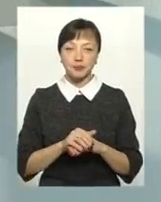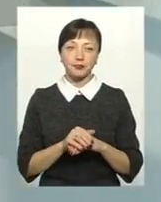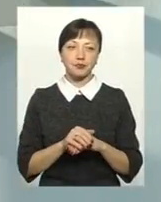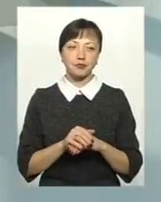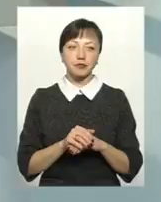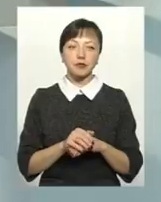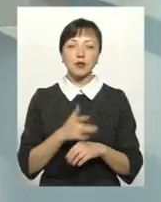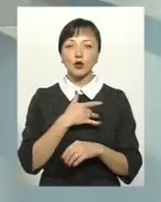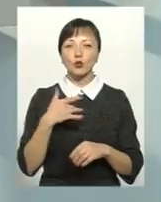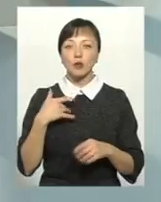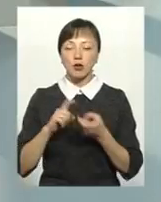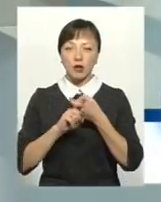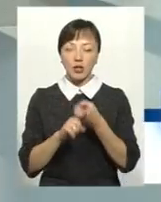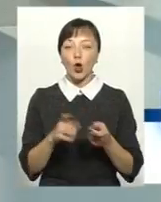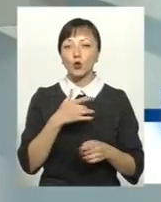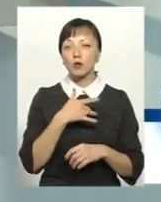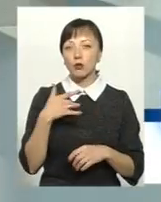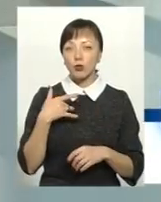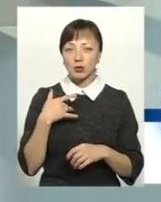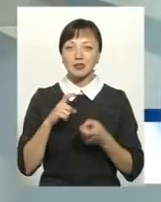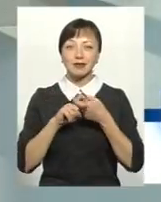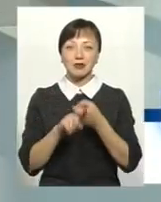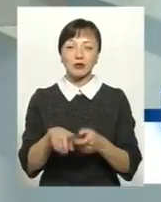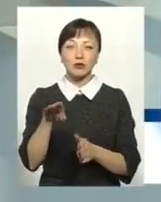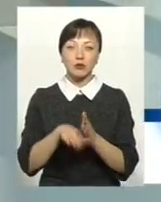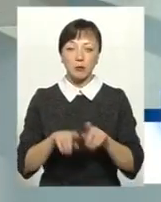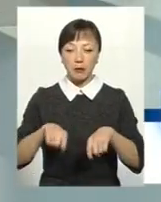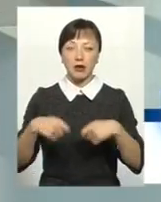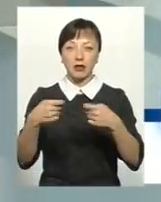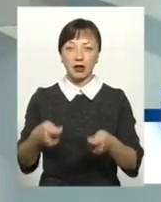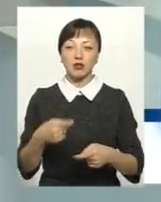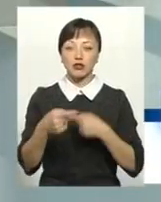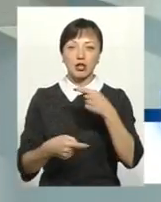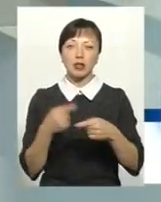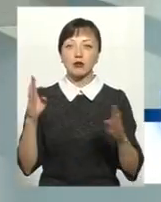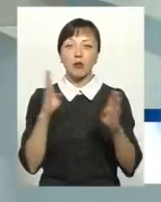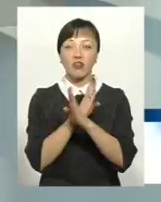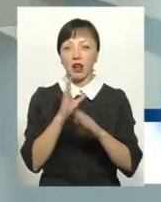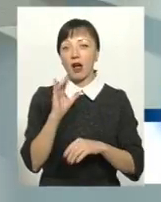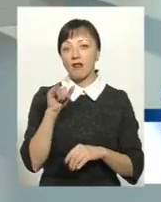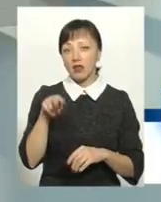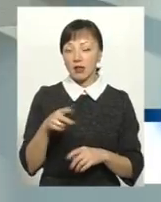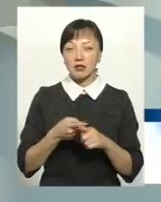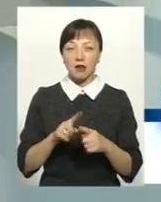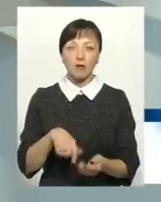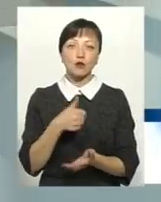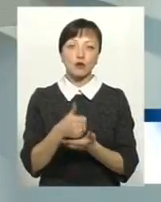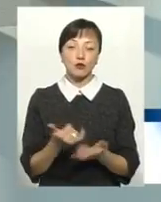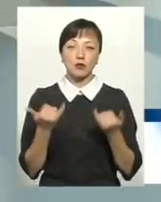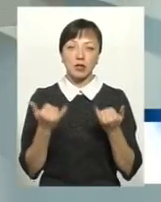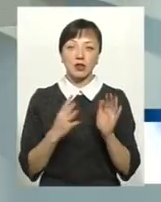як туберкульоз. Може, туберкульоз, він заразніше, він передається через повітря, а ВІЛ – це в основному